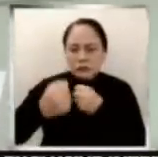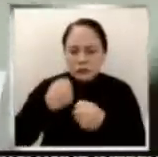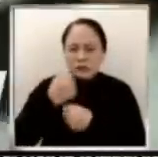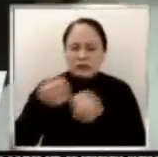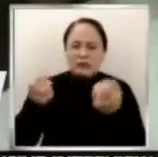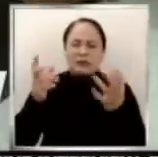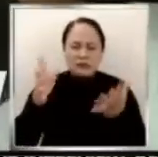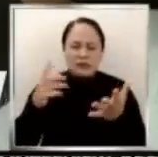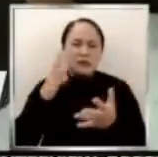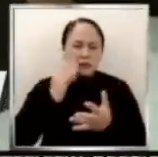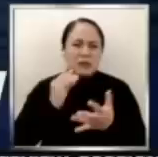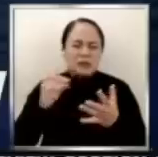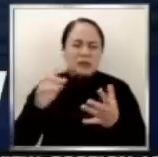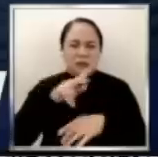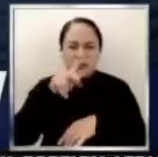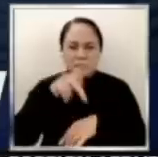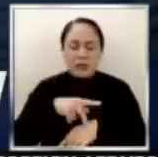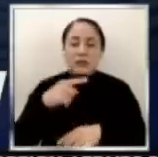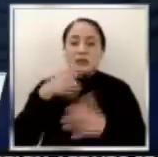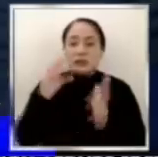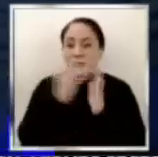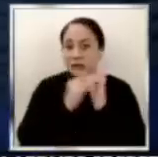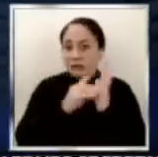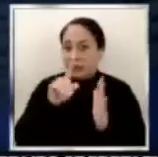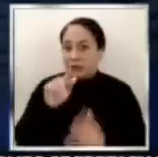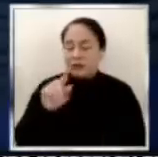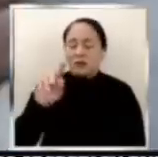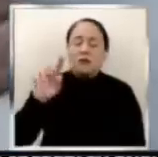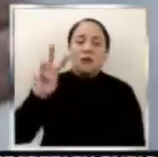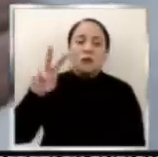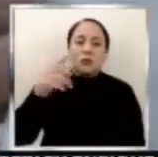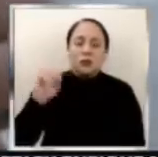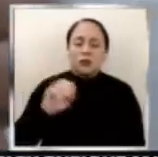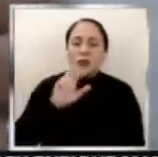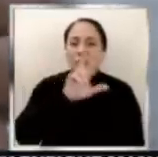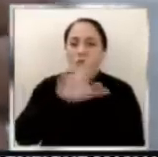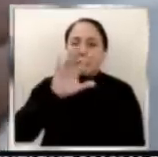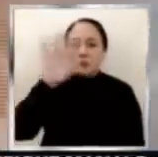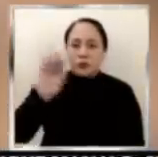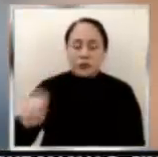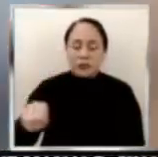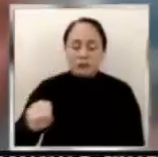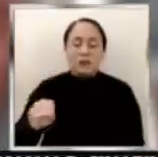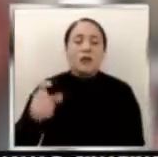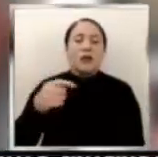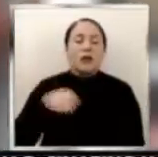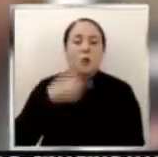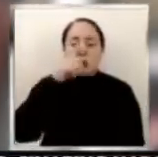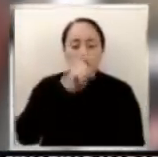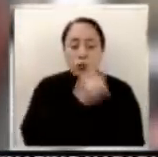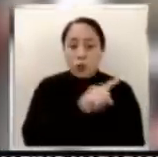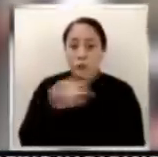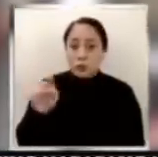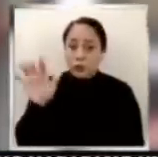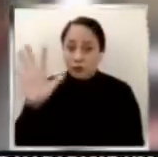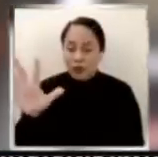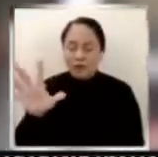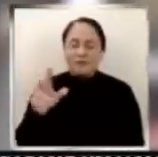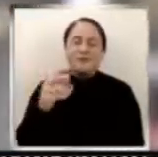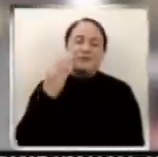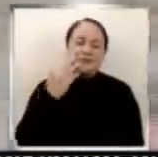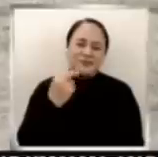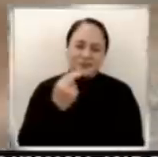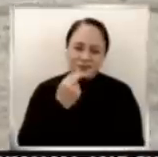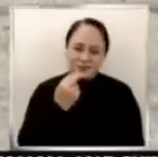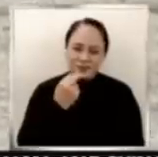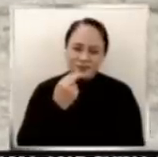ng World Health Organization, 33% o isa sa bawat tatlong bata edad 1 hanggang 5 taon ang malnourished. Ang